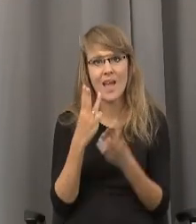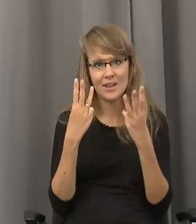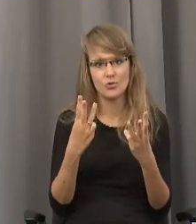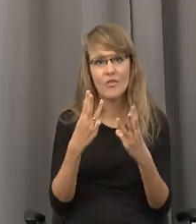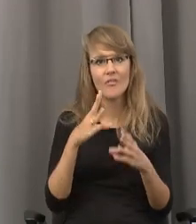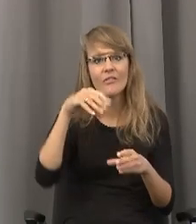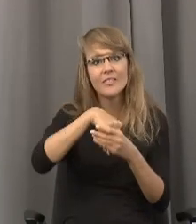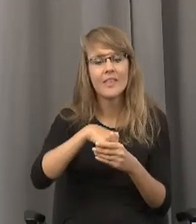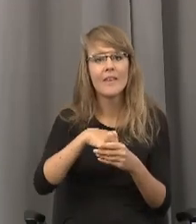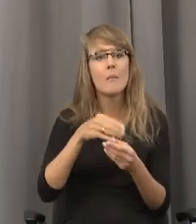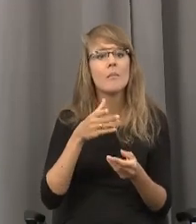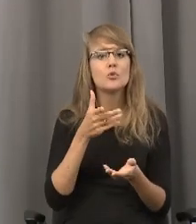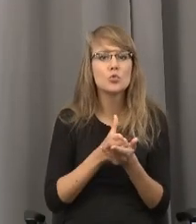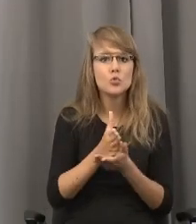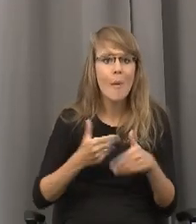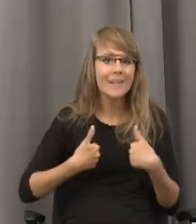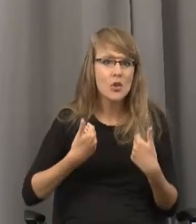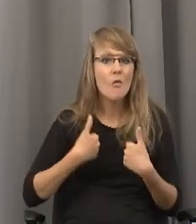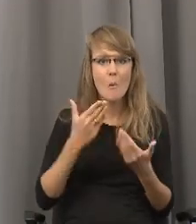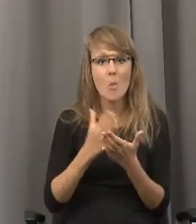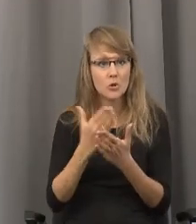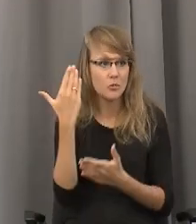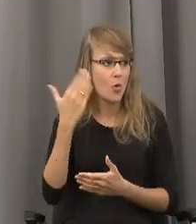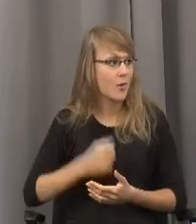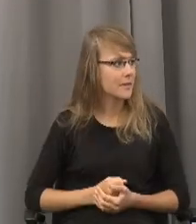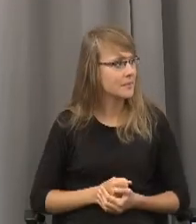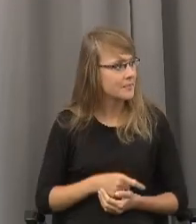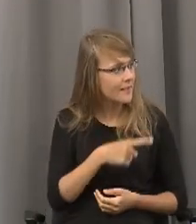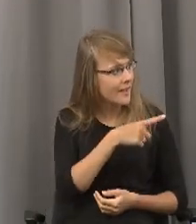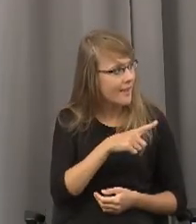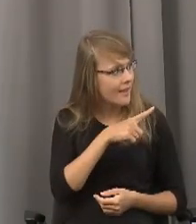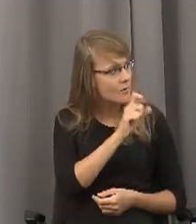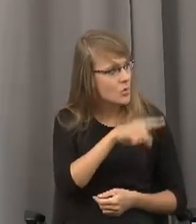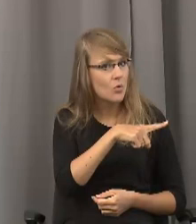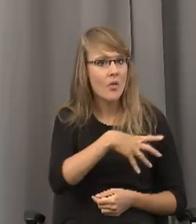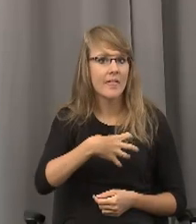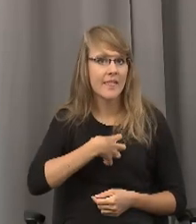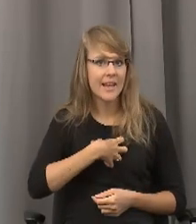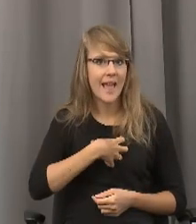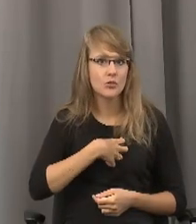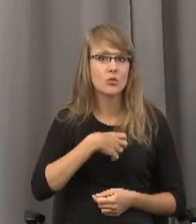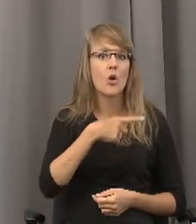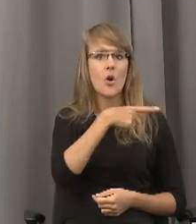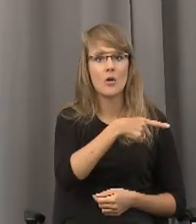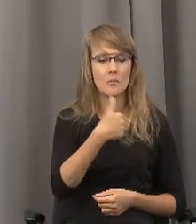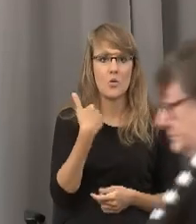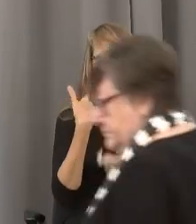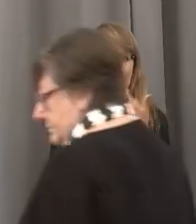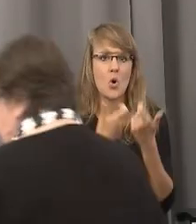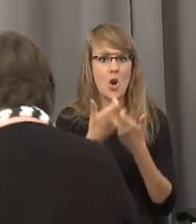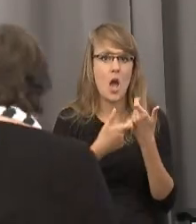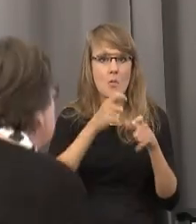służby zdrowia, pomocy społecznej. Jest ze mną pan dyrektor Piotr Miklis, to jest dyrektor jednostki, która przeprowadzała kontrolę